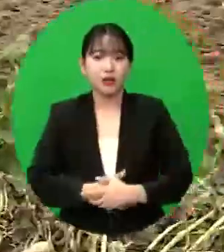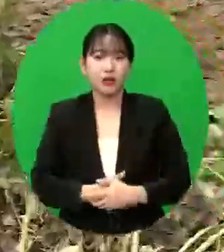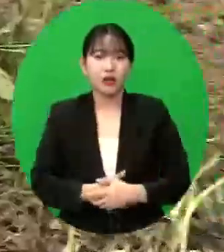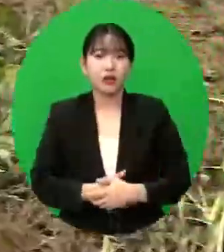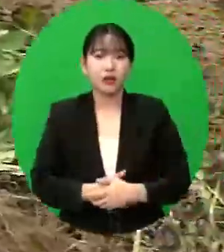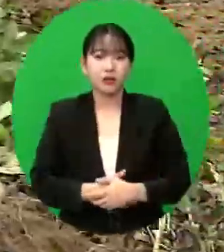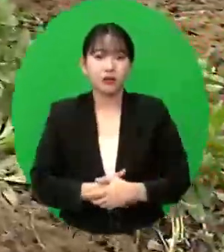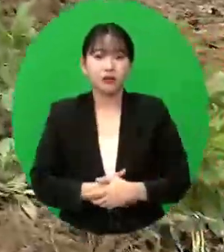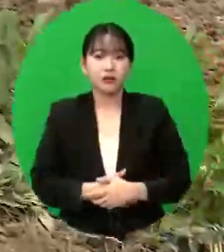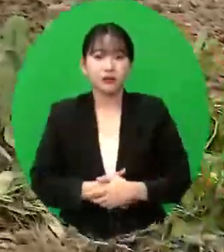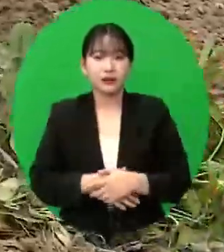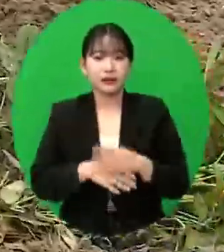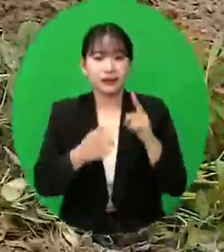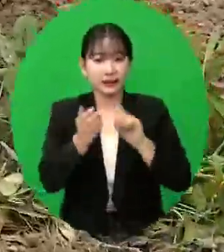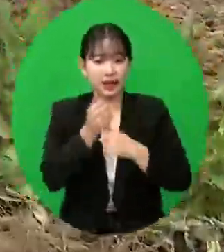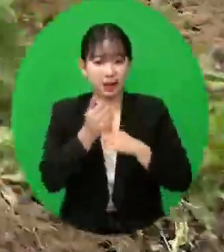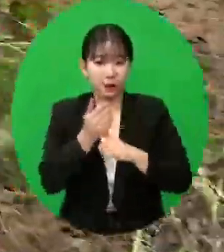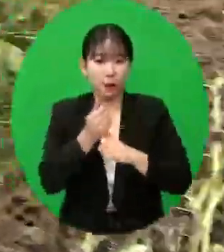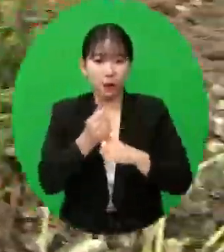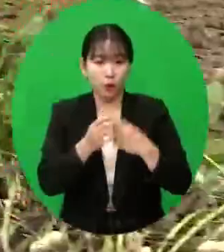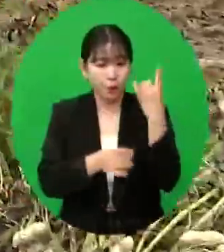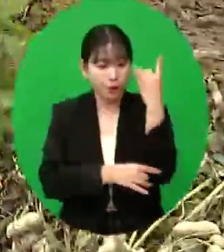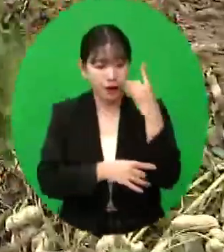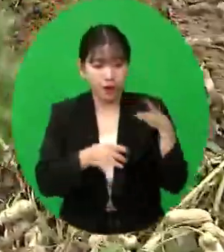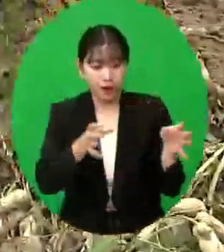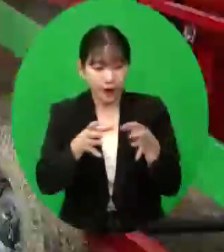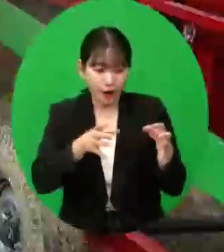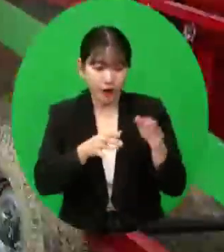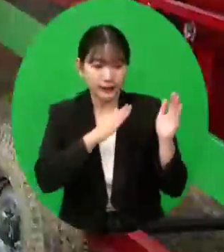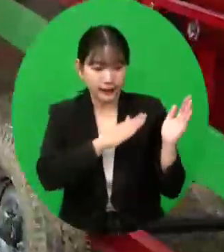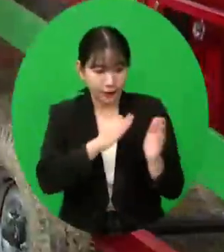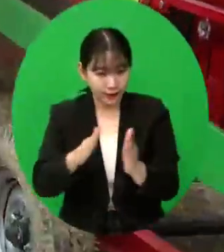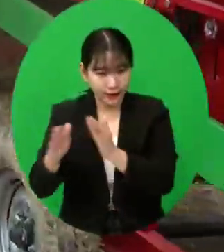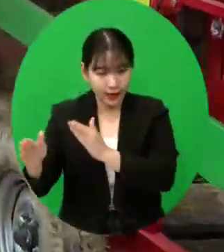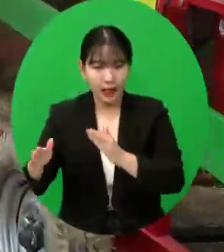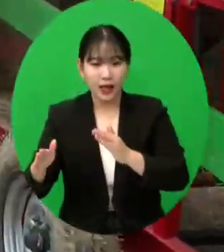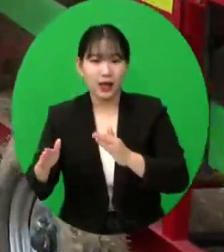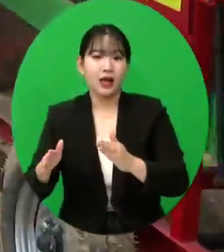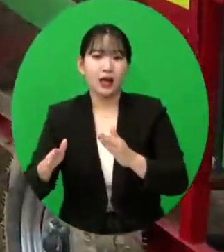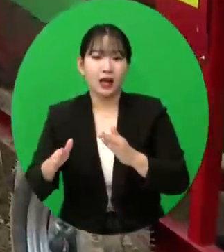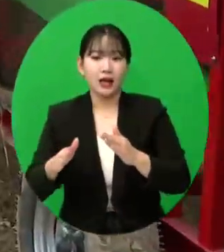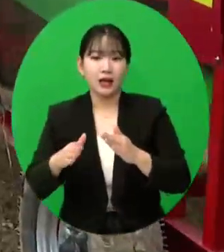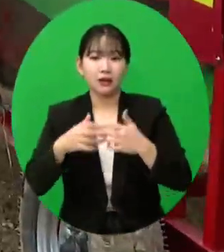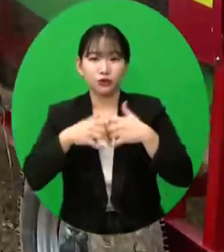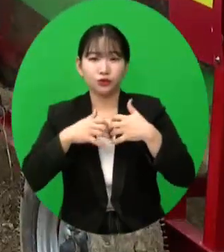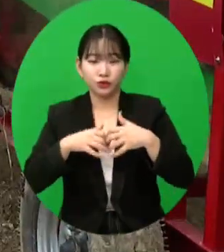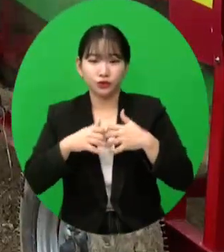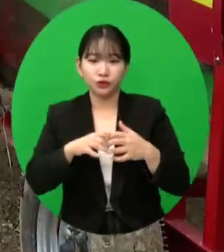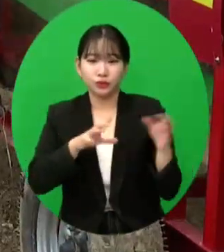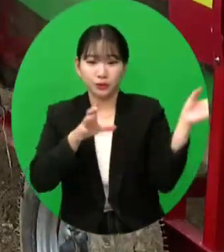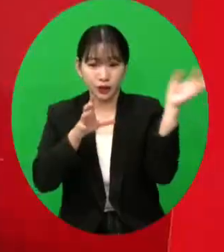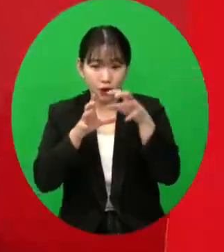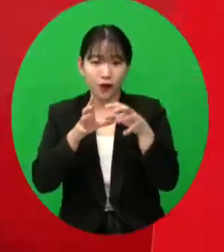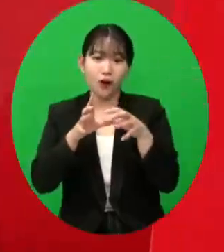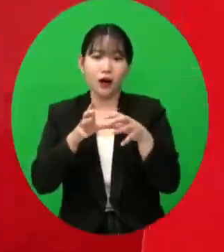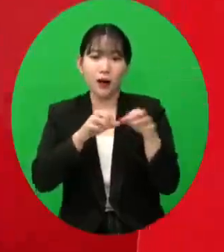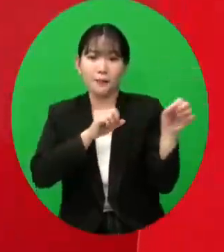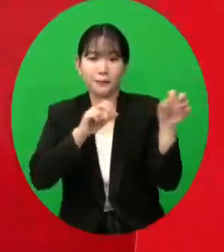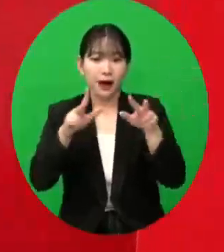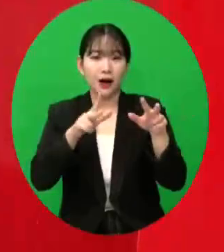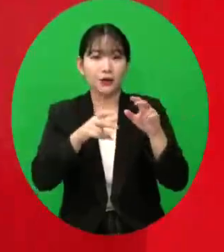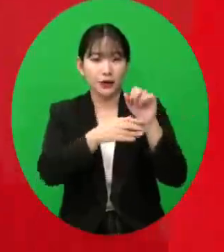있습니다 땅콩 뿌리를 털어 가지런히 정리하고 마른 땅콩들은 탈곡기로 옮겨져 곧바로 줄기와